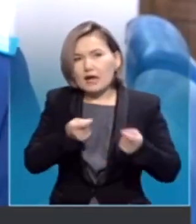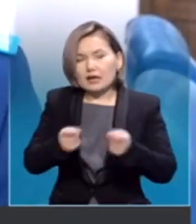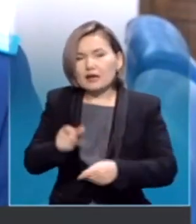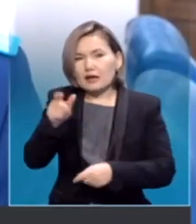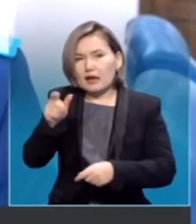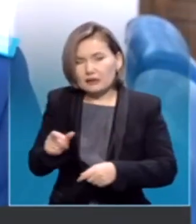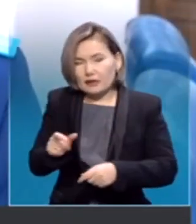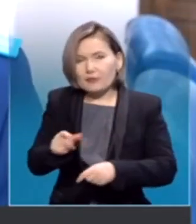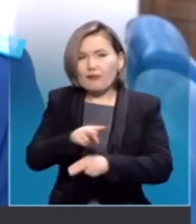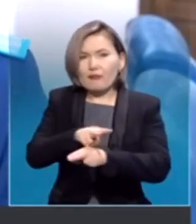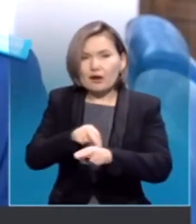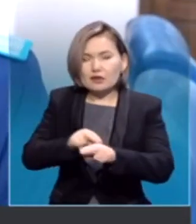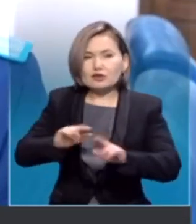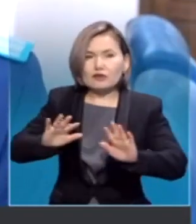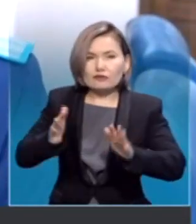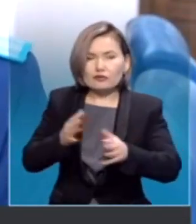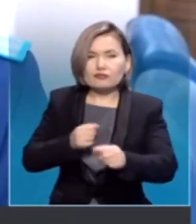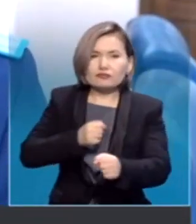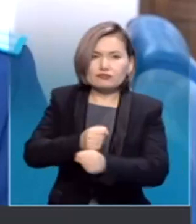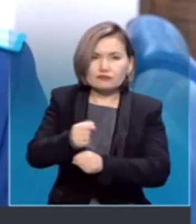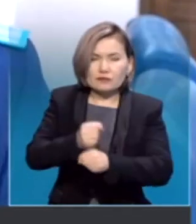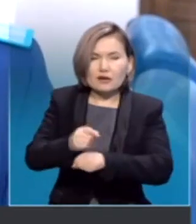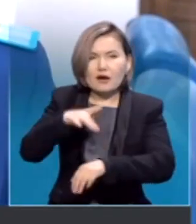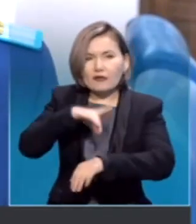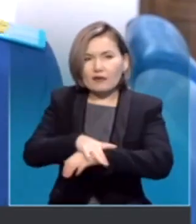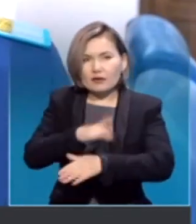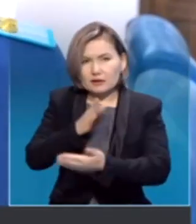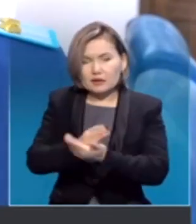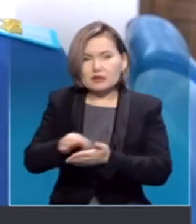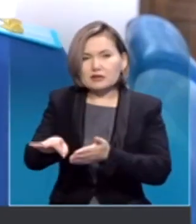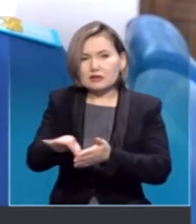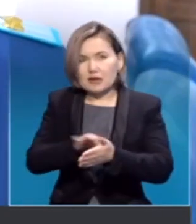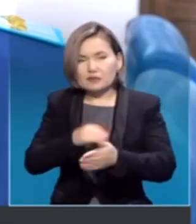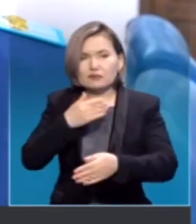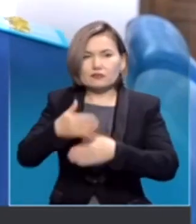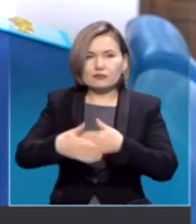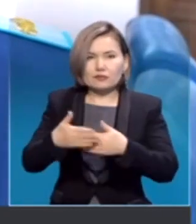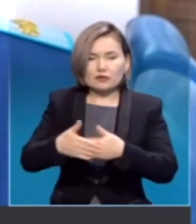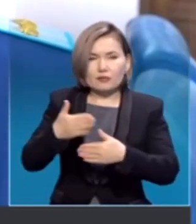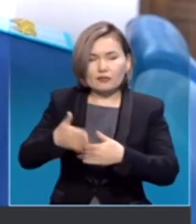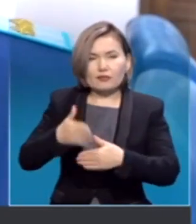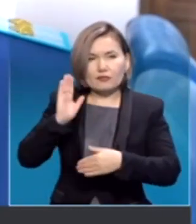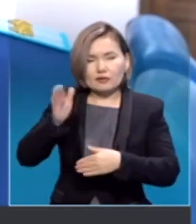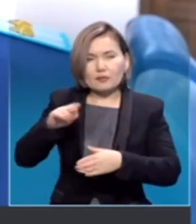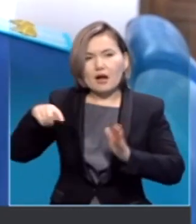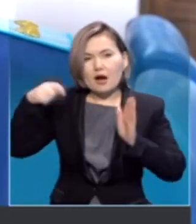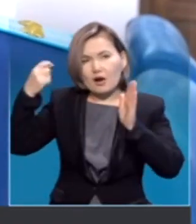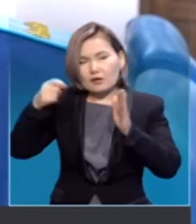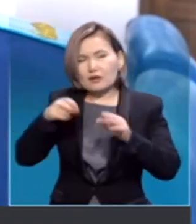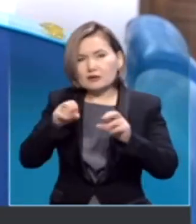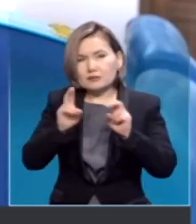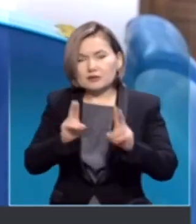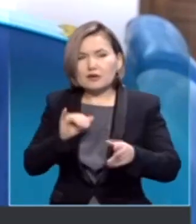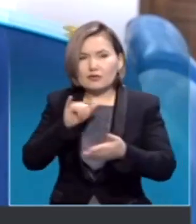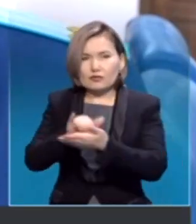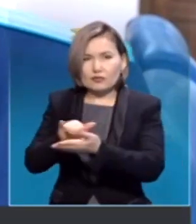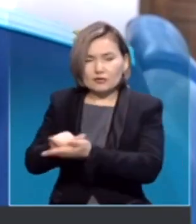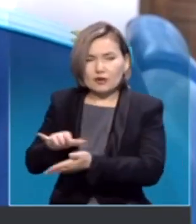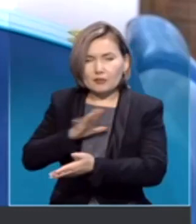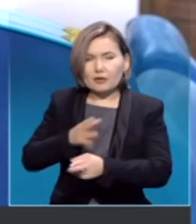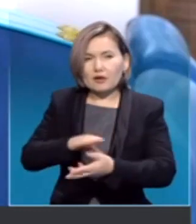сол қай жерден бастап ұстайды, және де мына тергеушіге немесе